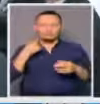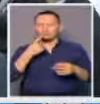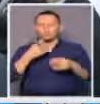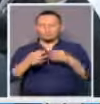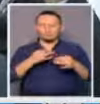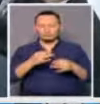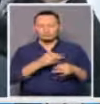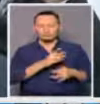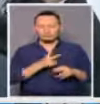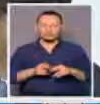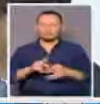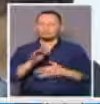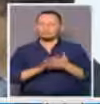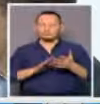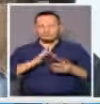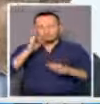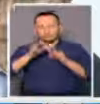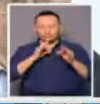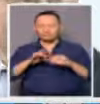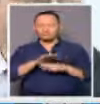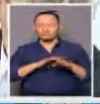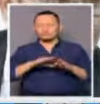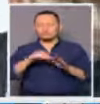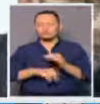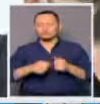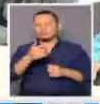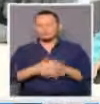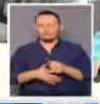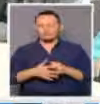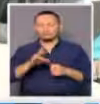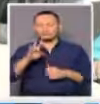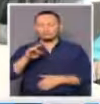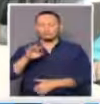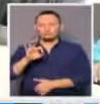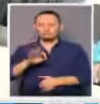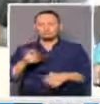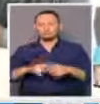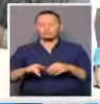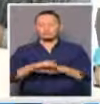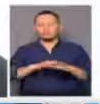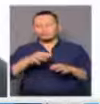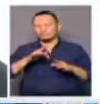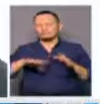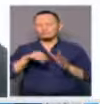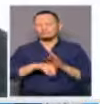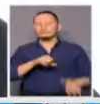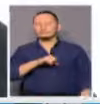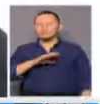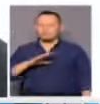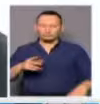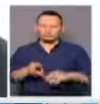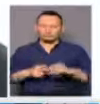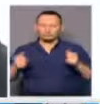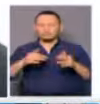иностранном языке. Далее он обсудил в гражданском центре с представителями НПО роль создания гражданского общества, вопросы